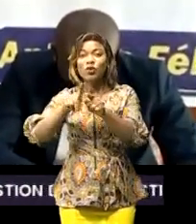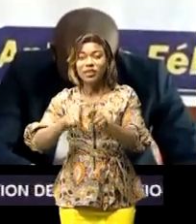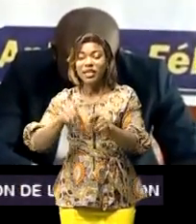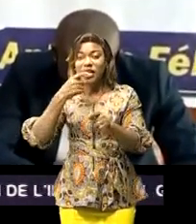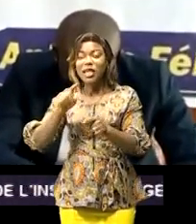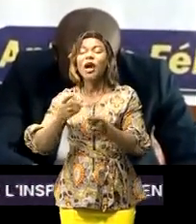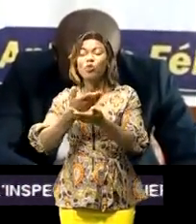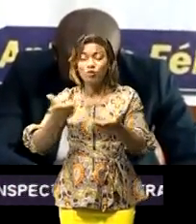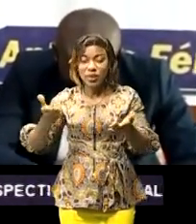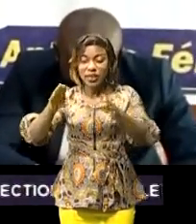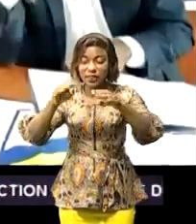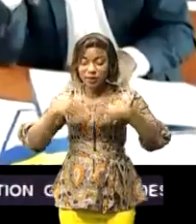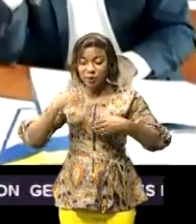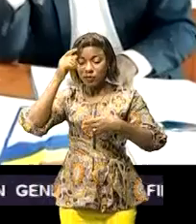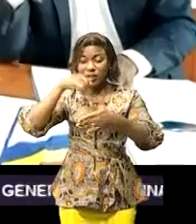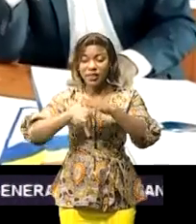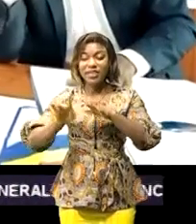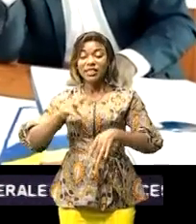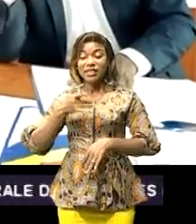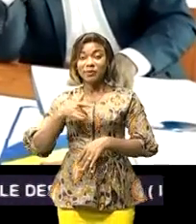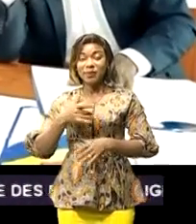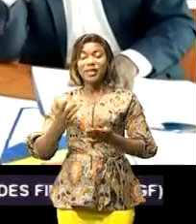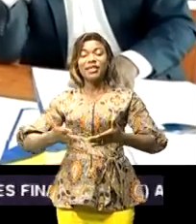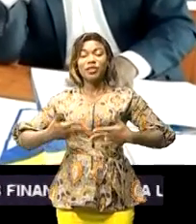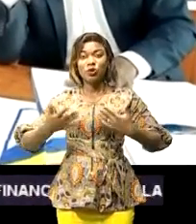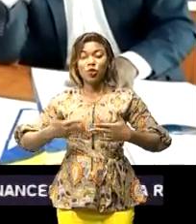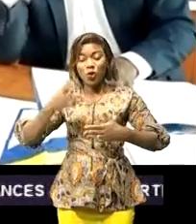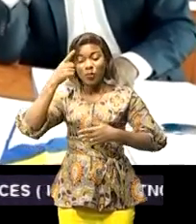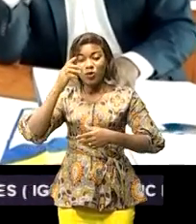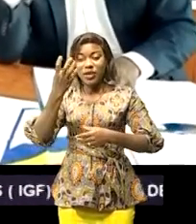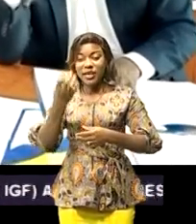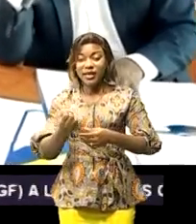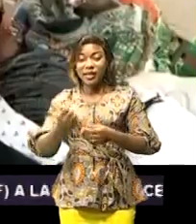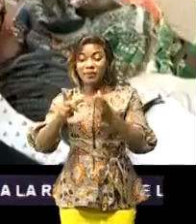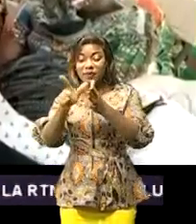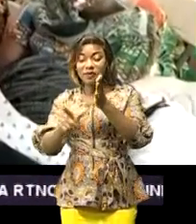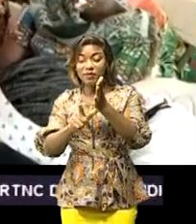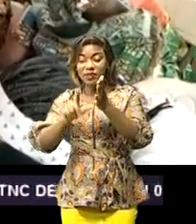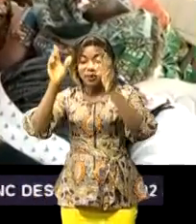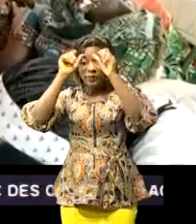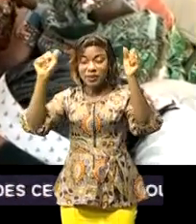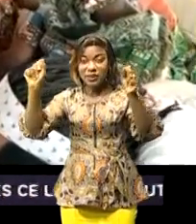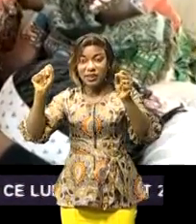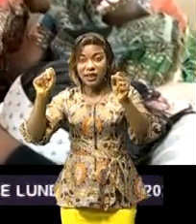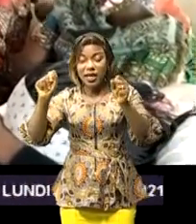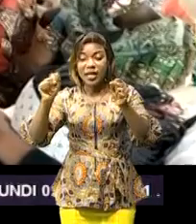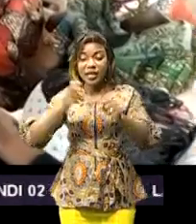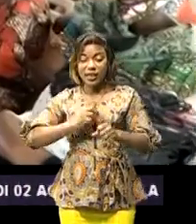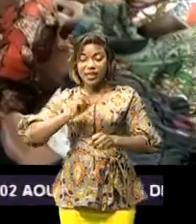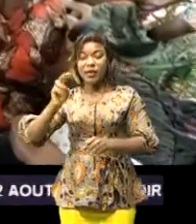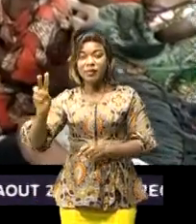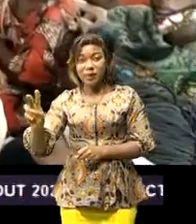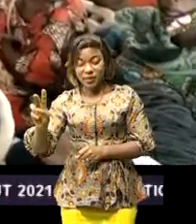de leur adhésion. Sentiment de satisfaction pour le 4e vice-président fédéral de l'UDPS, Martin